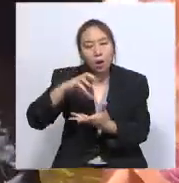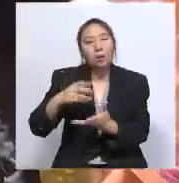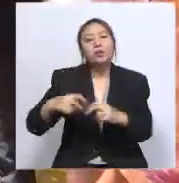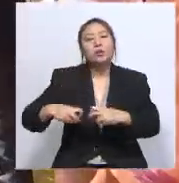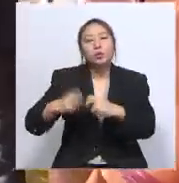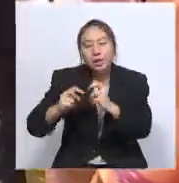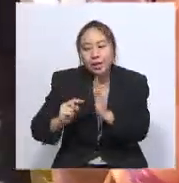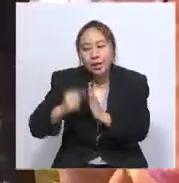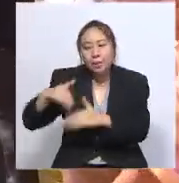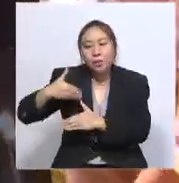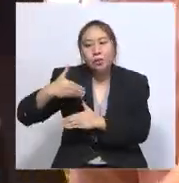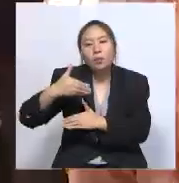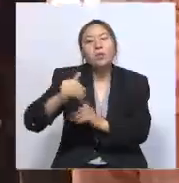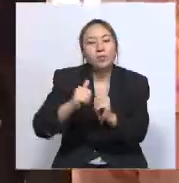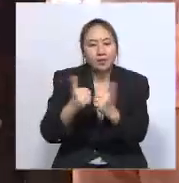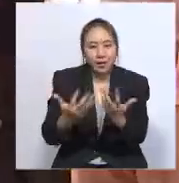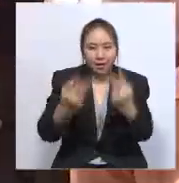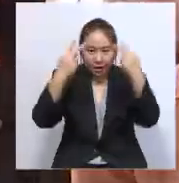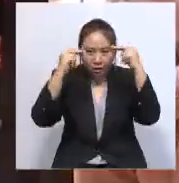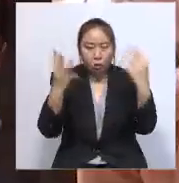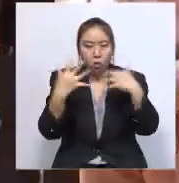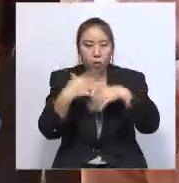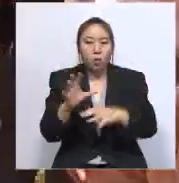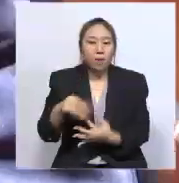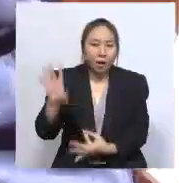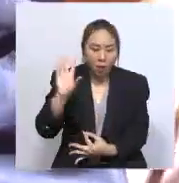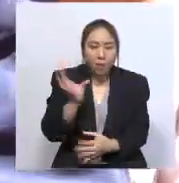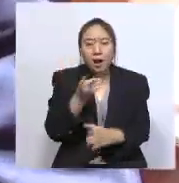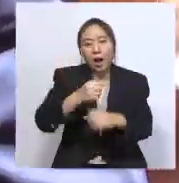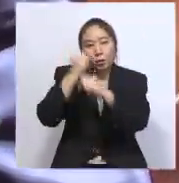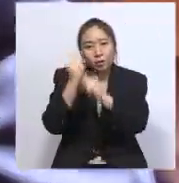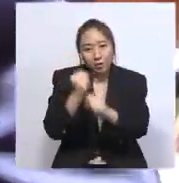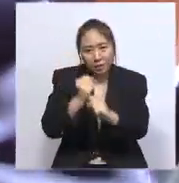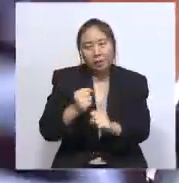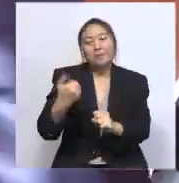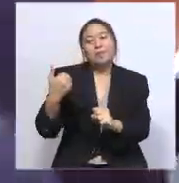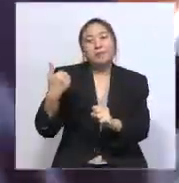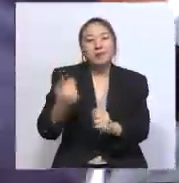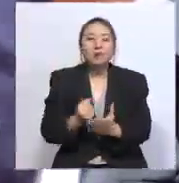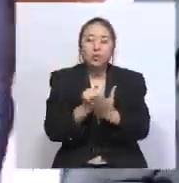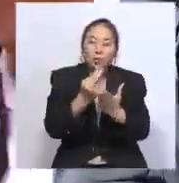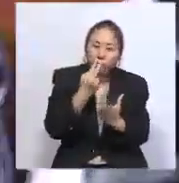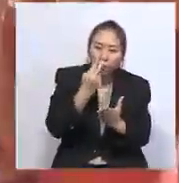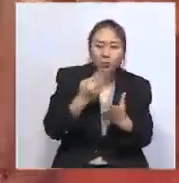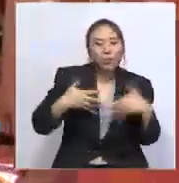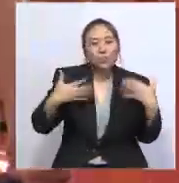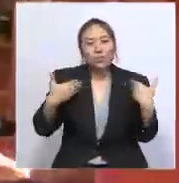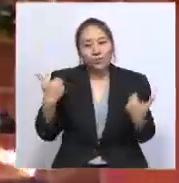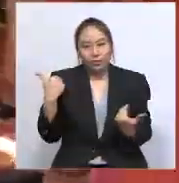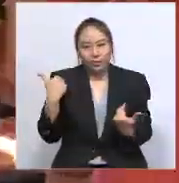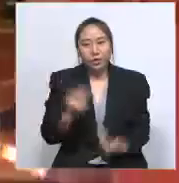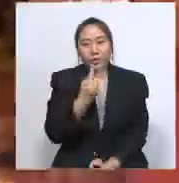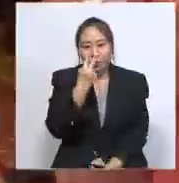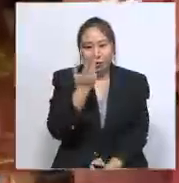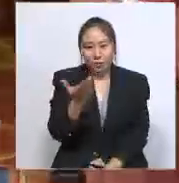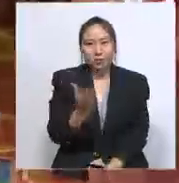รินทร์ค่ะนายกรัฐมนตรีก็ได้ร่วมฟ้อนรำแล้วก็ตำข้าวถือว่าเป็นการสร้างสีสันให้กับพื้นที่แห่งนี้มาไปดูบรรย